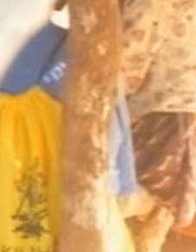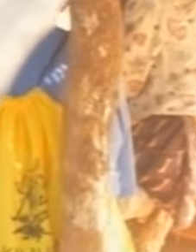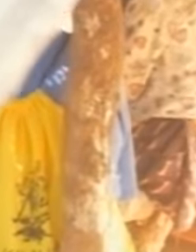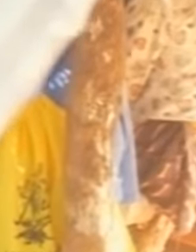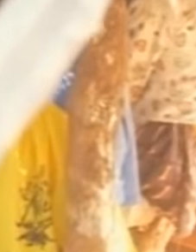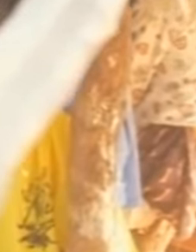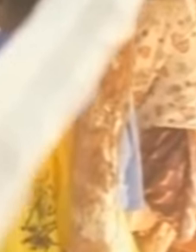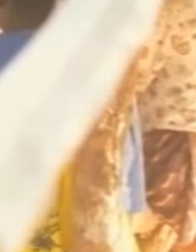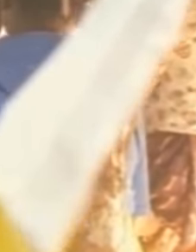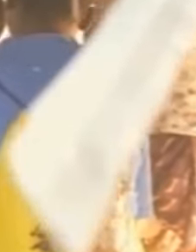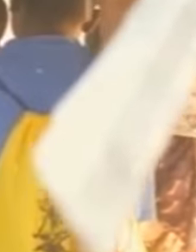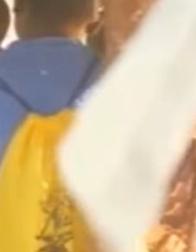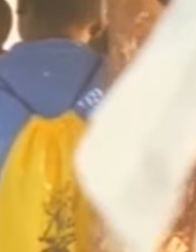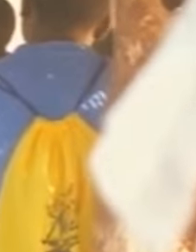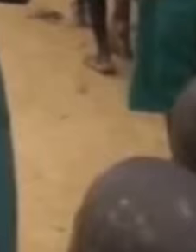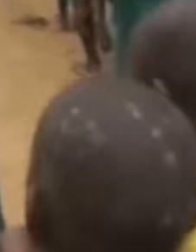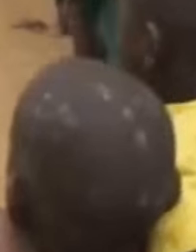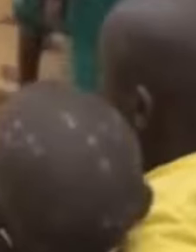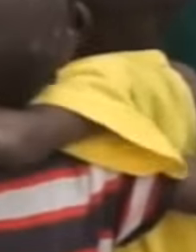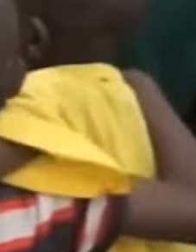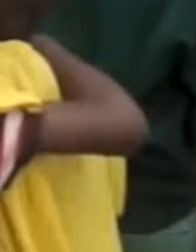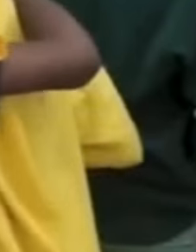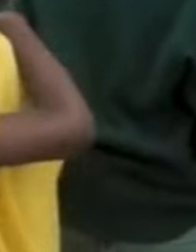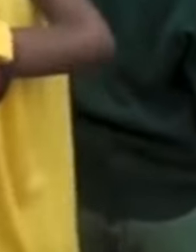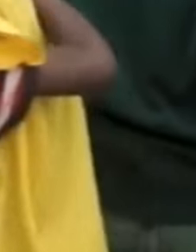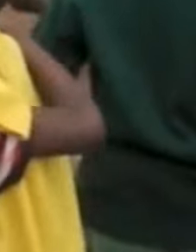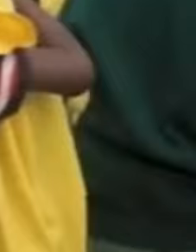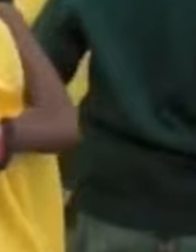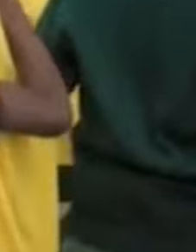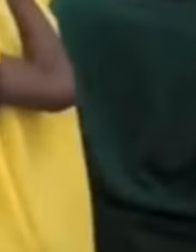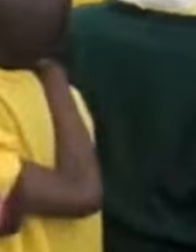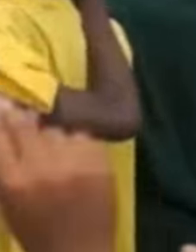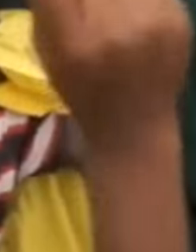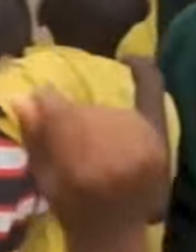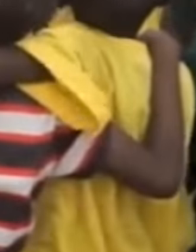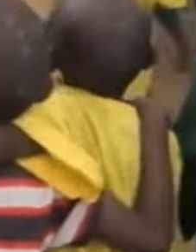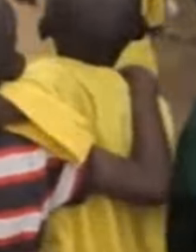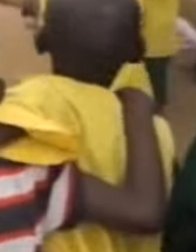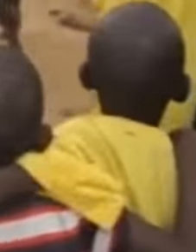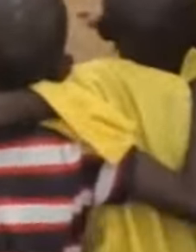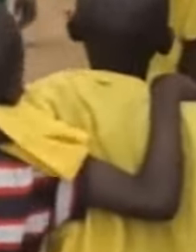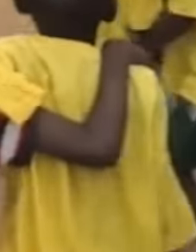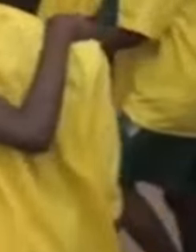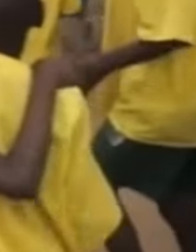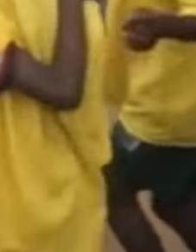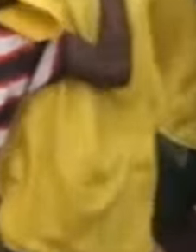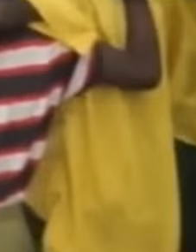많이 있으면 학교도 지어주면 좋겠다 이런 생각을 해요. 선한 생각이 계속 나게 있다는